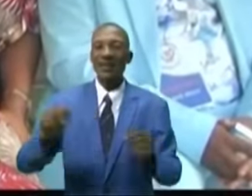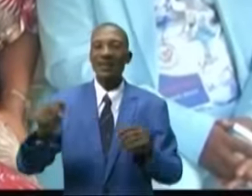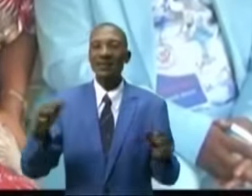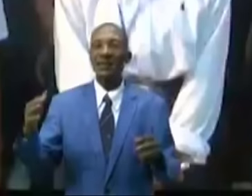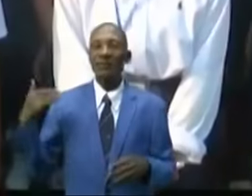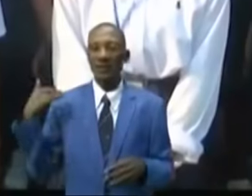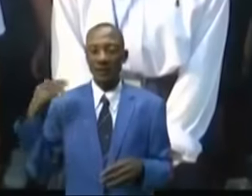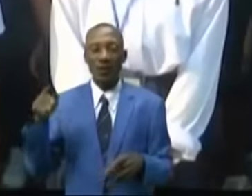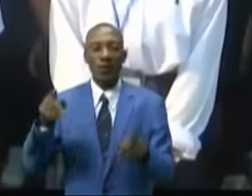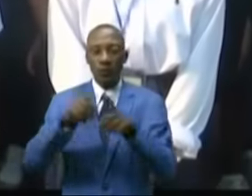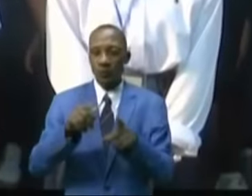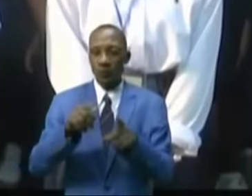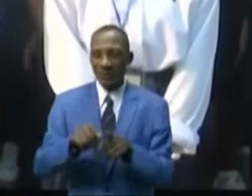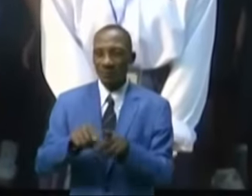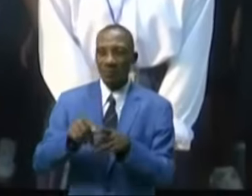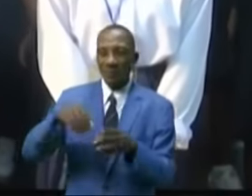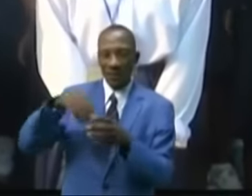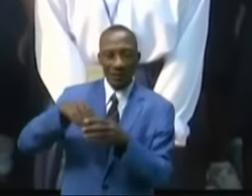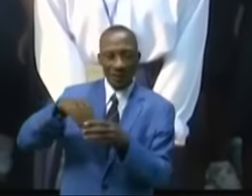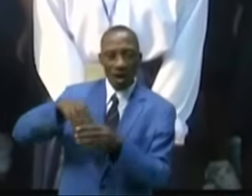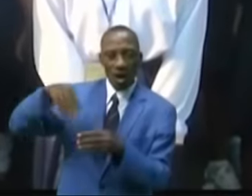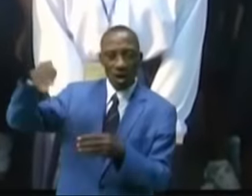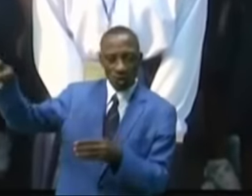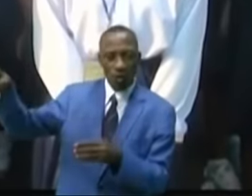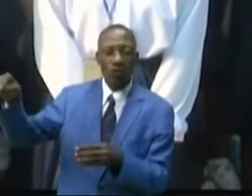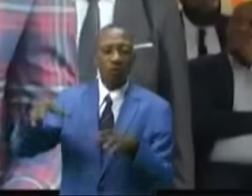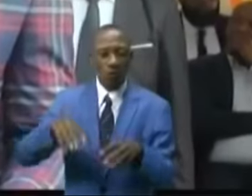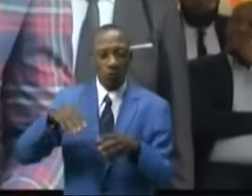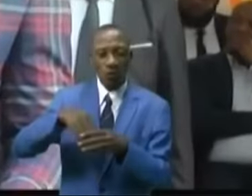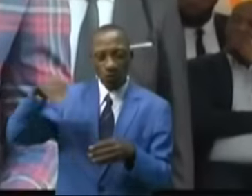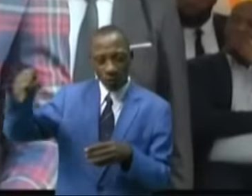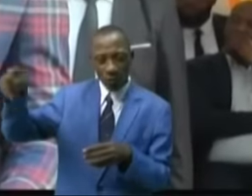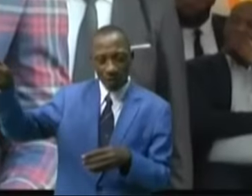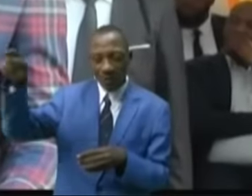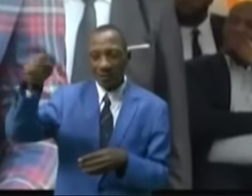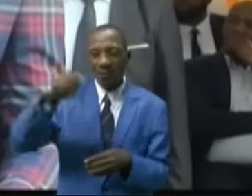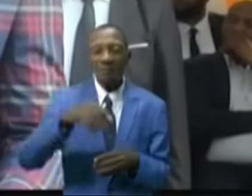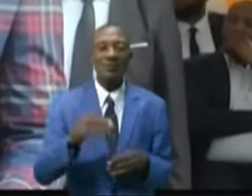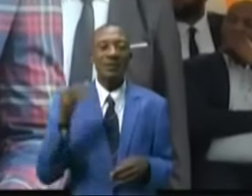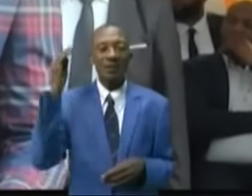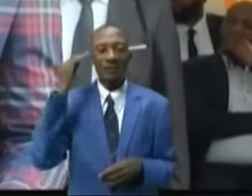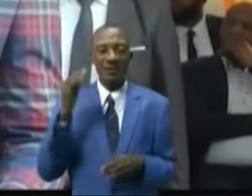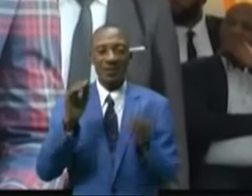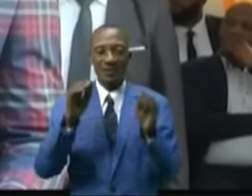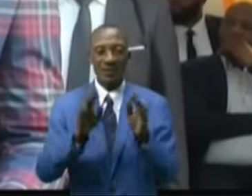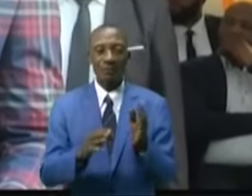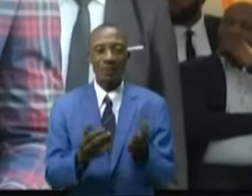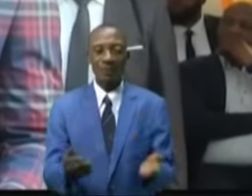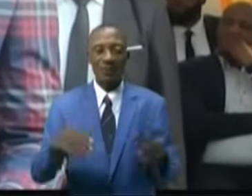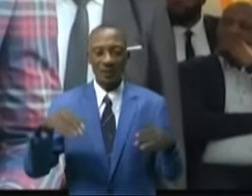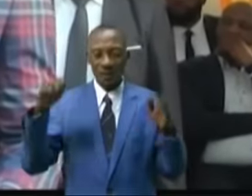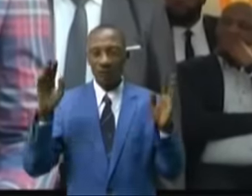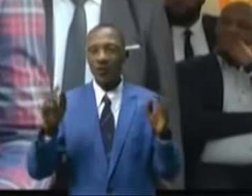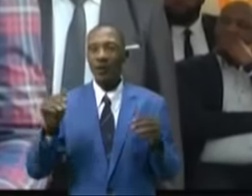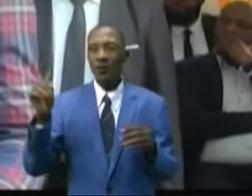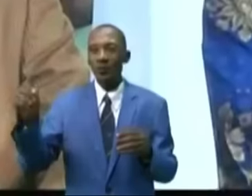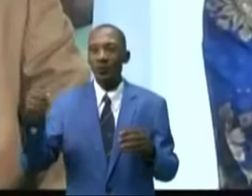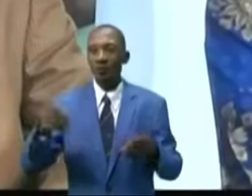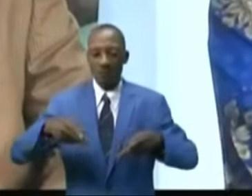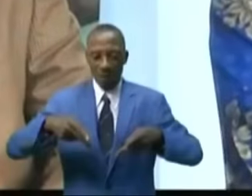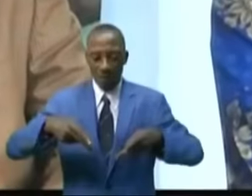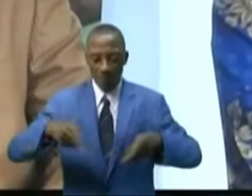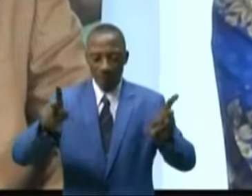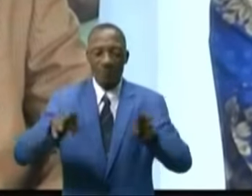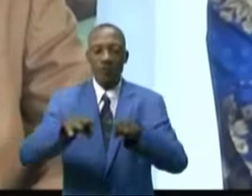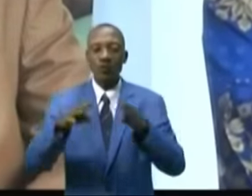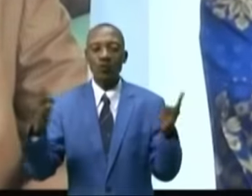nos frontières. Le ministre de l'enseignement primaire, secondaire et technique, Tony Mwabakazadi, a donné les coups d'envoi de ces épreuves hors session